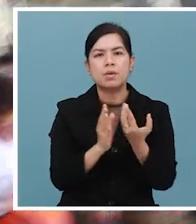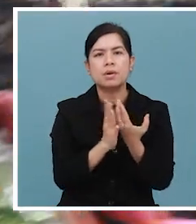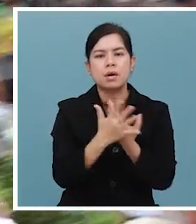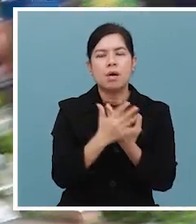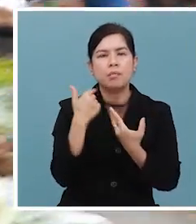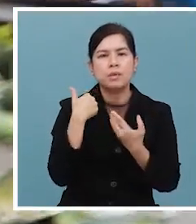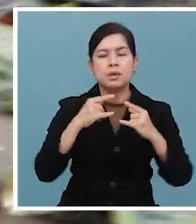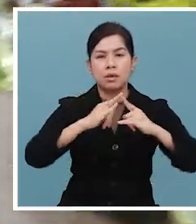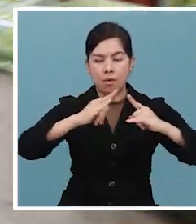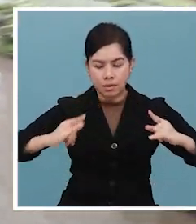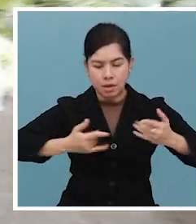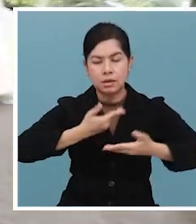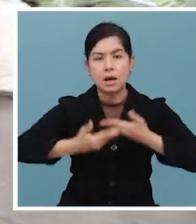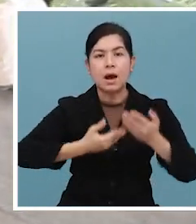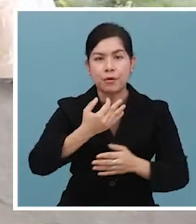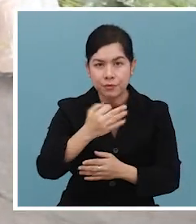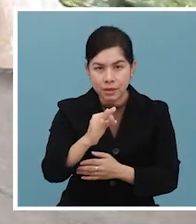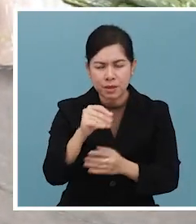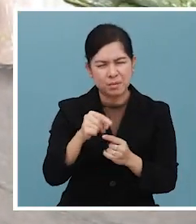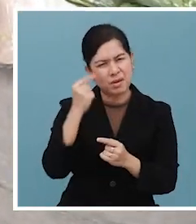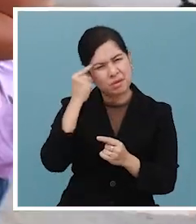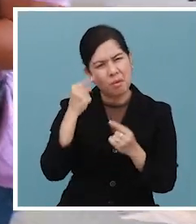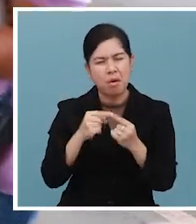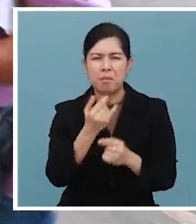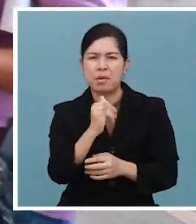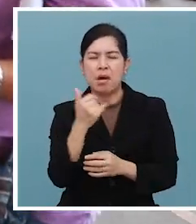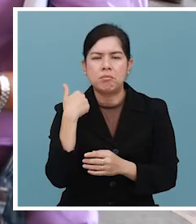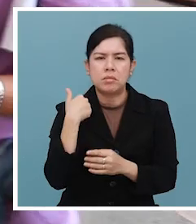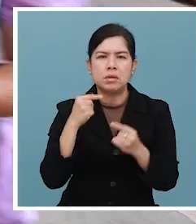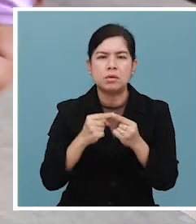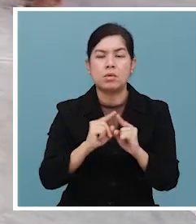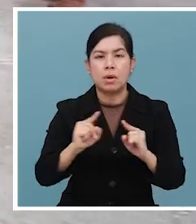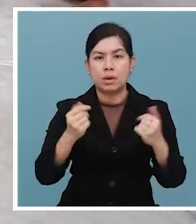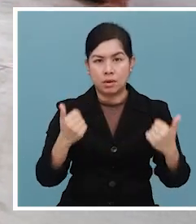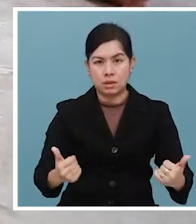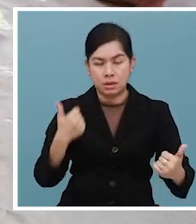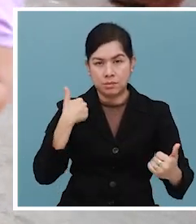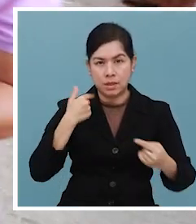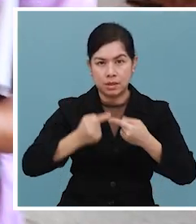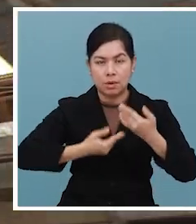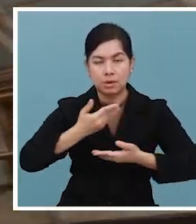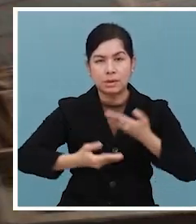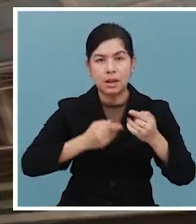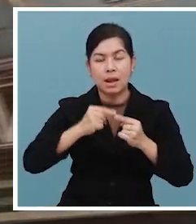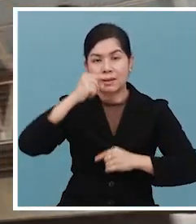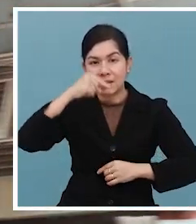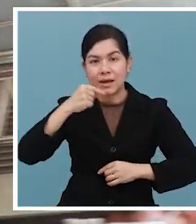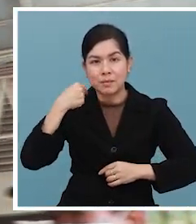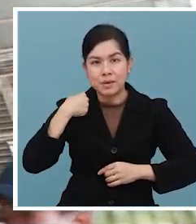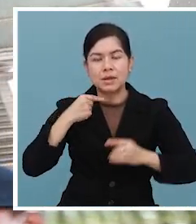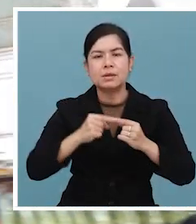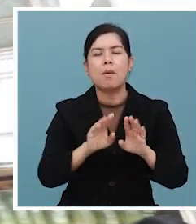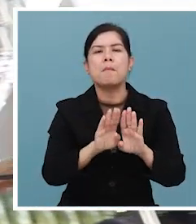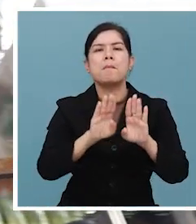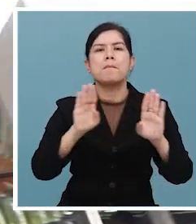อดจนเกษตรเขาก็ประสานงานกับภาคเอกชนอย่างตลาดไทยตลาดไทยขายได้ทุกวันเลยเปิดพื้นที่ทำพื้นที่โซนผักร่วมใจให้เกษตร